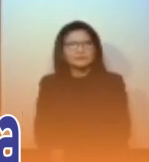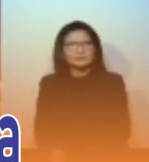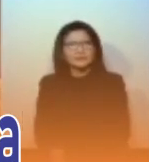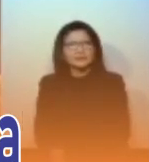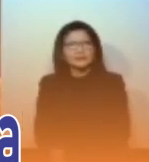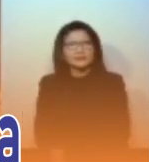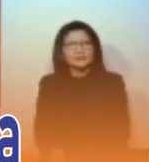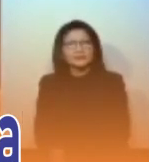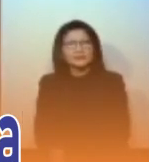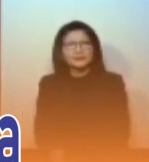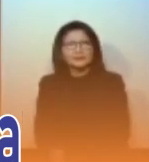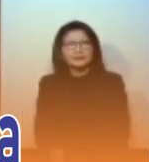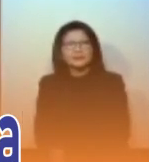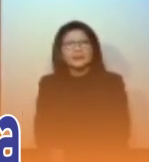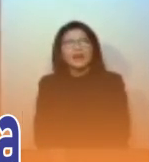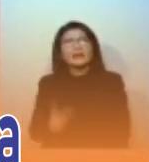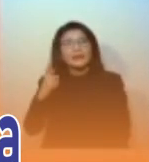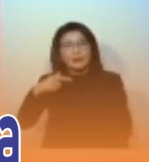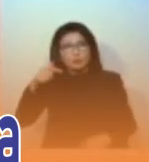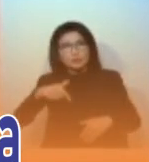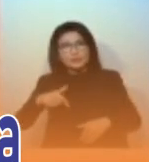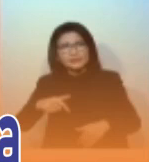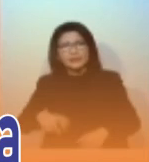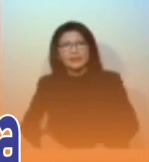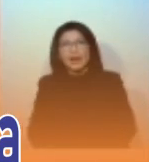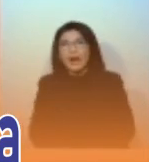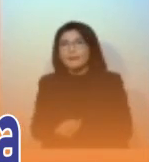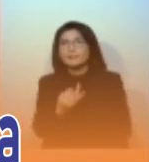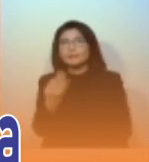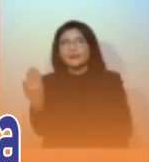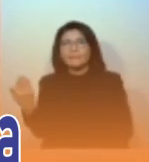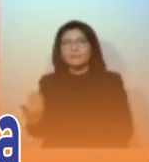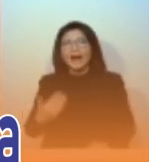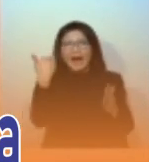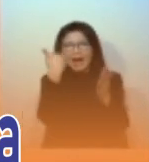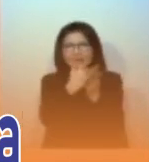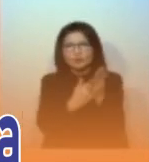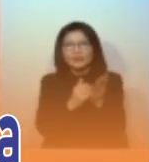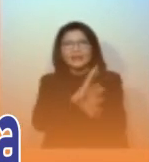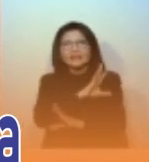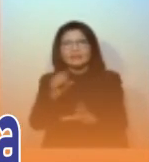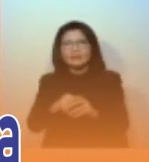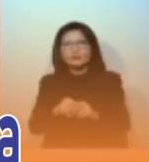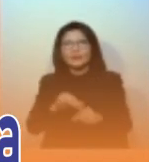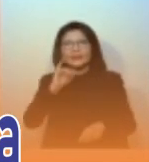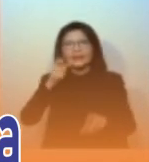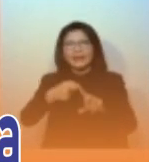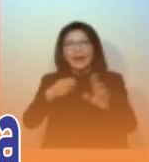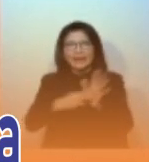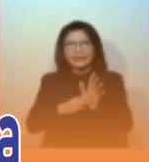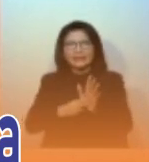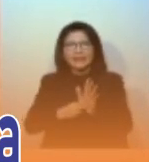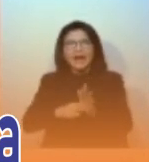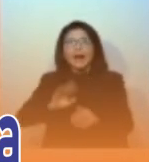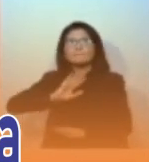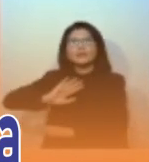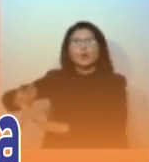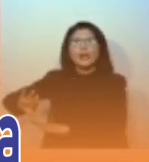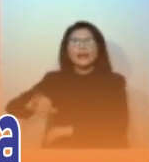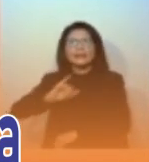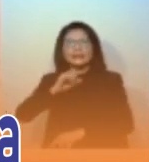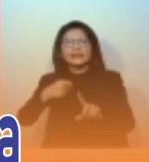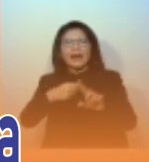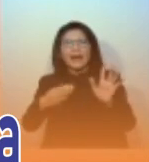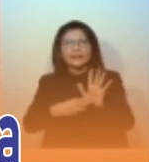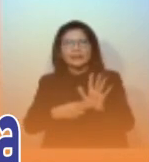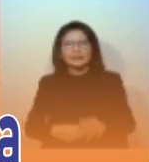dalam posisi yang oposisi terhadap beberapa kebijakan termasuk IKN, menolak IKN dilanjutkan?